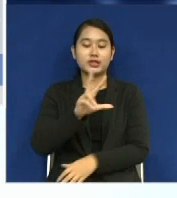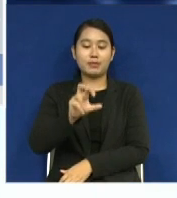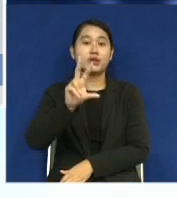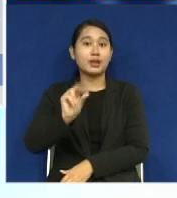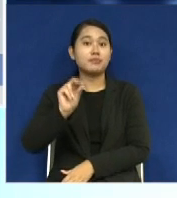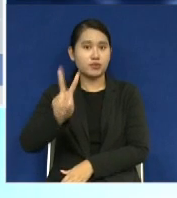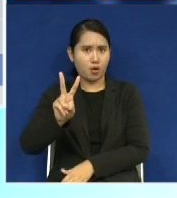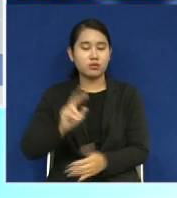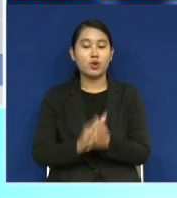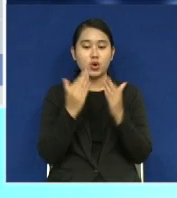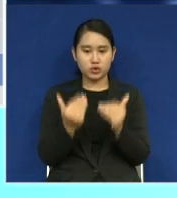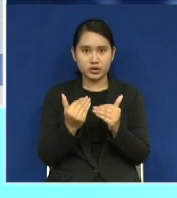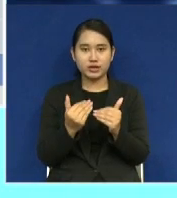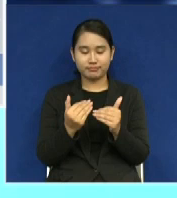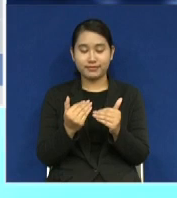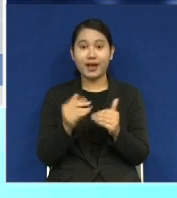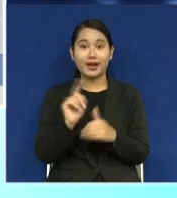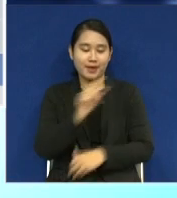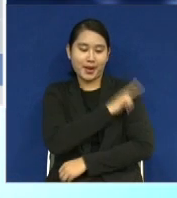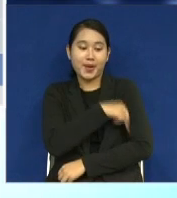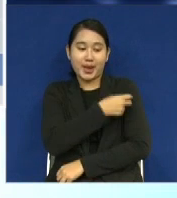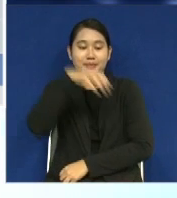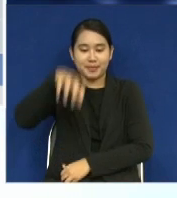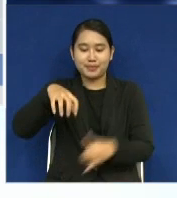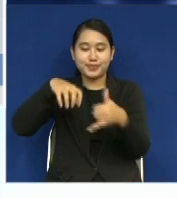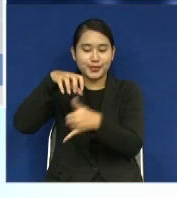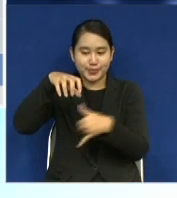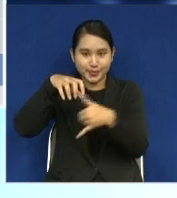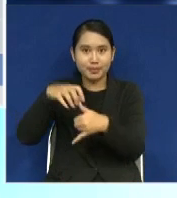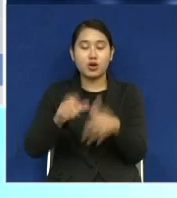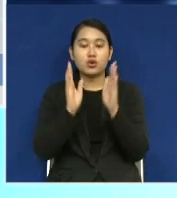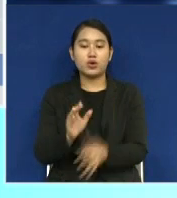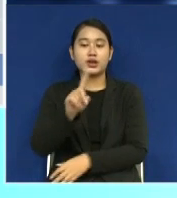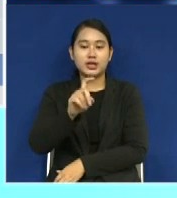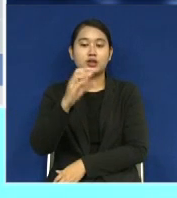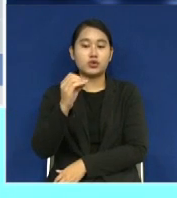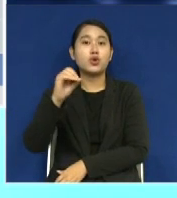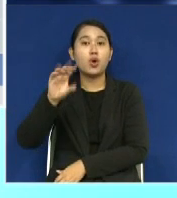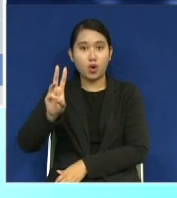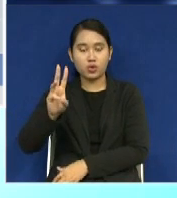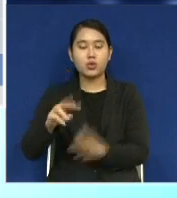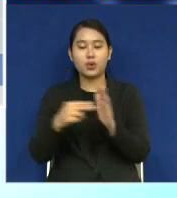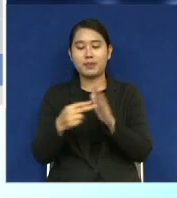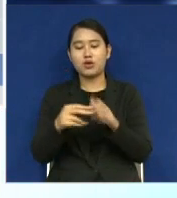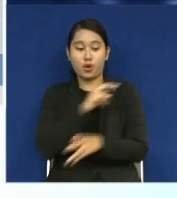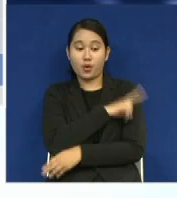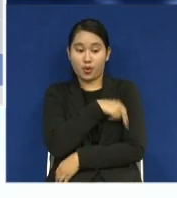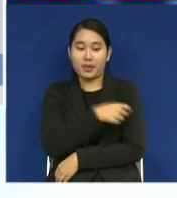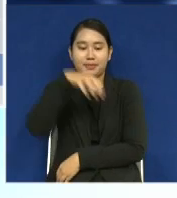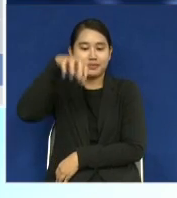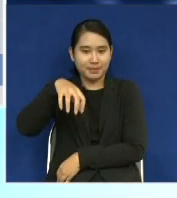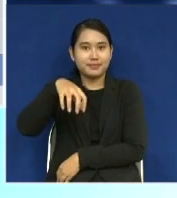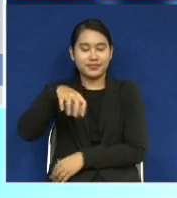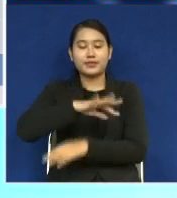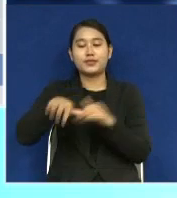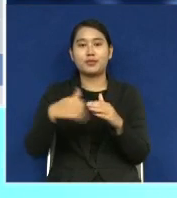โดยในขณะนี้ยังรักษาตัวอยู่ในโรงพยาบาล106รายซึ่งก็คือจำนวนผู้ป่วยที่รักษาตัวอยู่ในโรงพยาบาลทั้งหมดของ